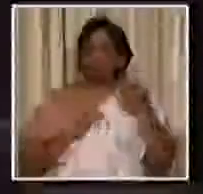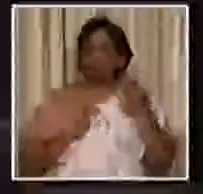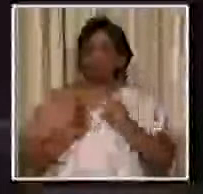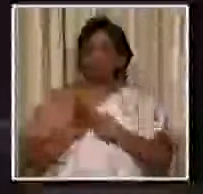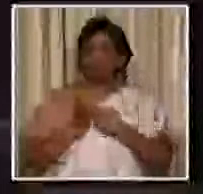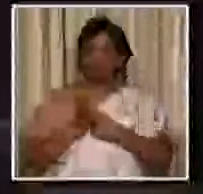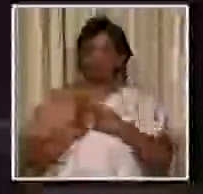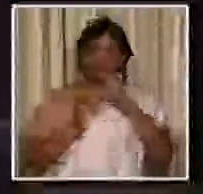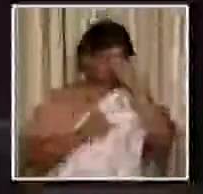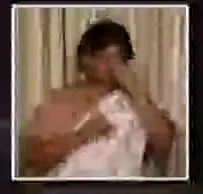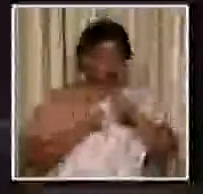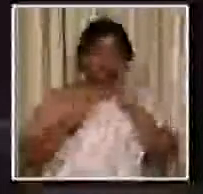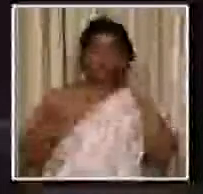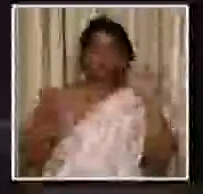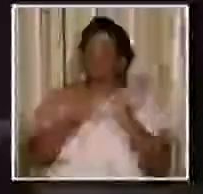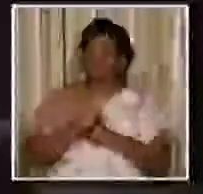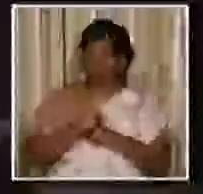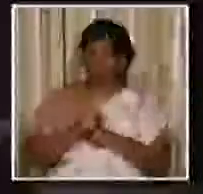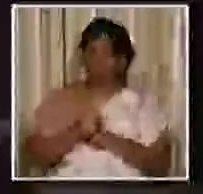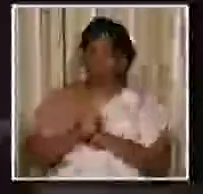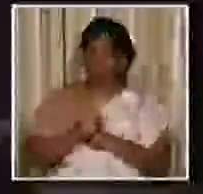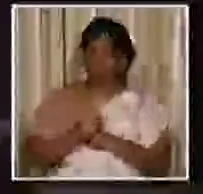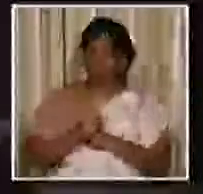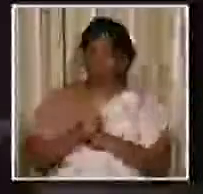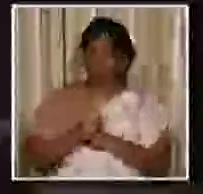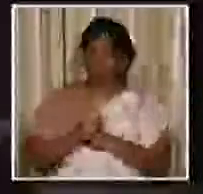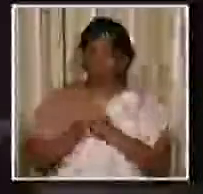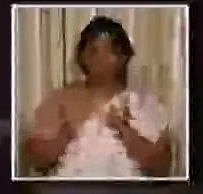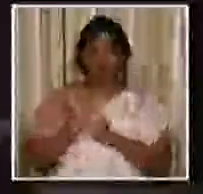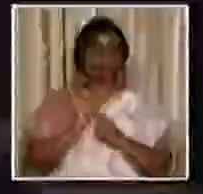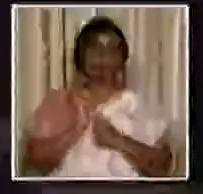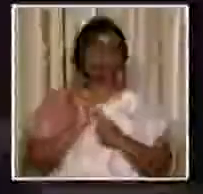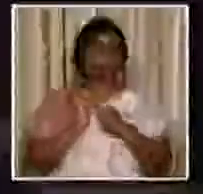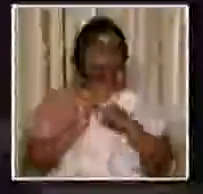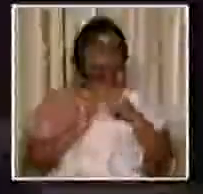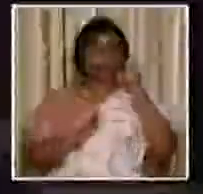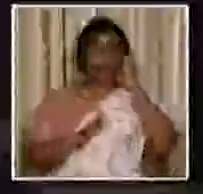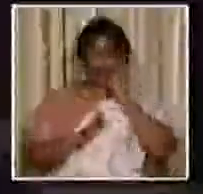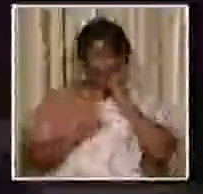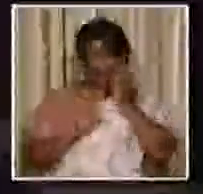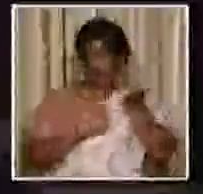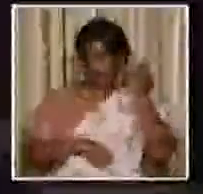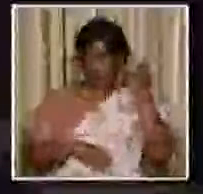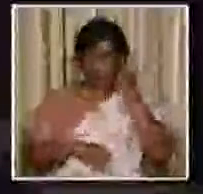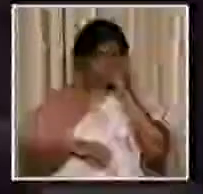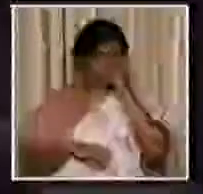රංජන් විජේමලත්න මහත්තයා ඝාතනය කෙරුවේ එල්ටීටී ත්‍රස්තවාදී කාලේ